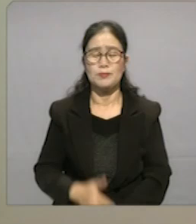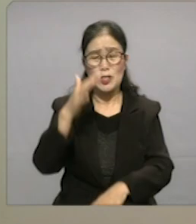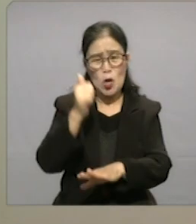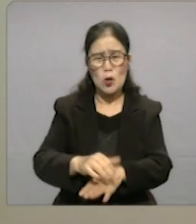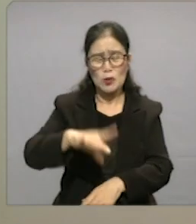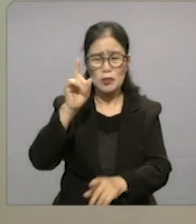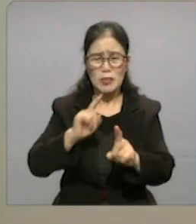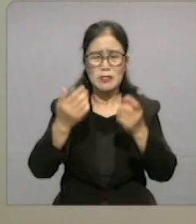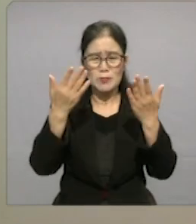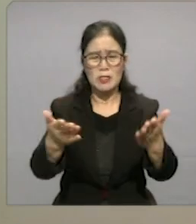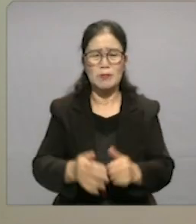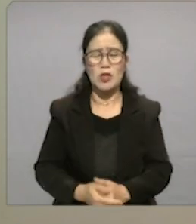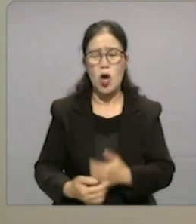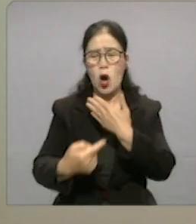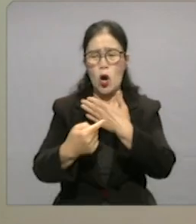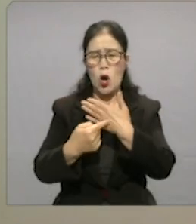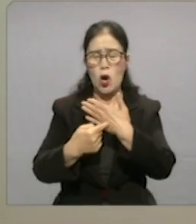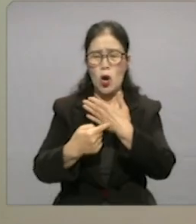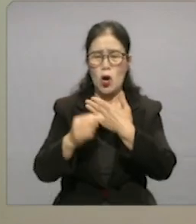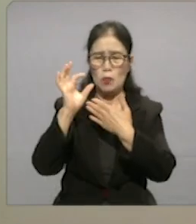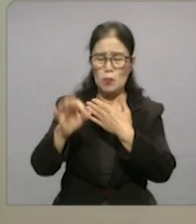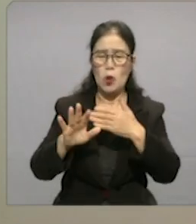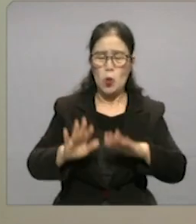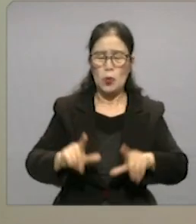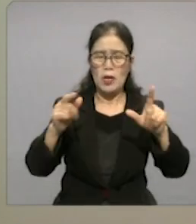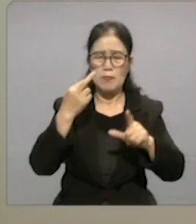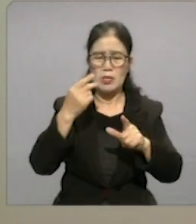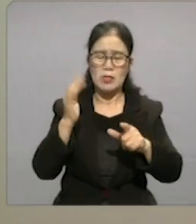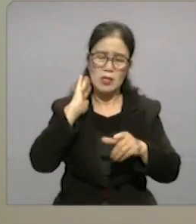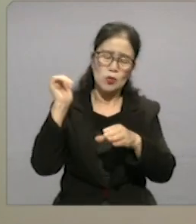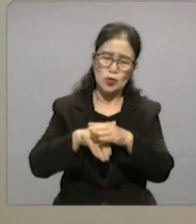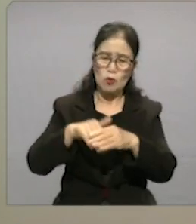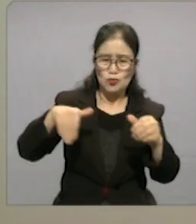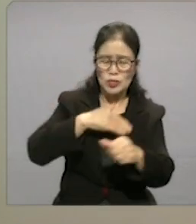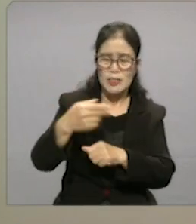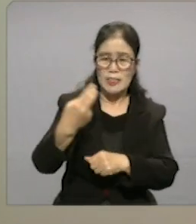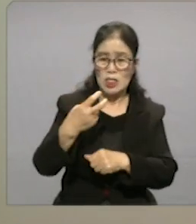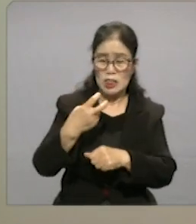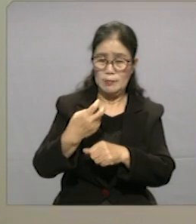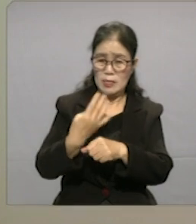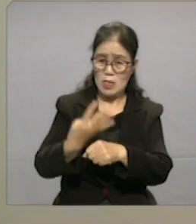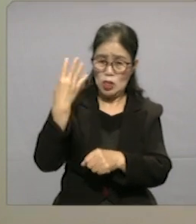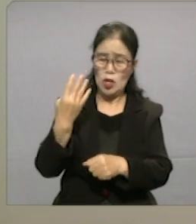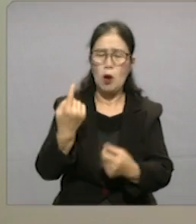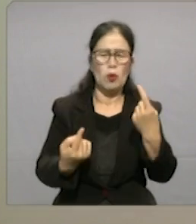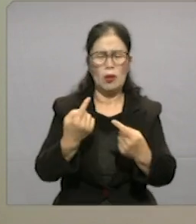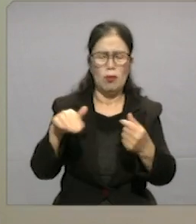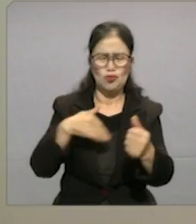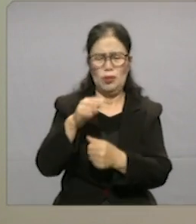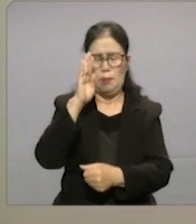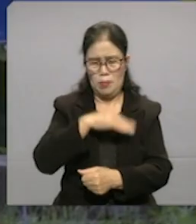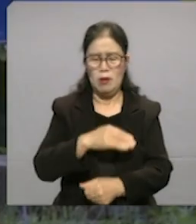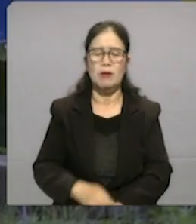말씀드리자면 적어도 겉으로 보기에는 올해 미대선 분위기는 지난 2020년 때보다 훨씬 못한 것